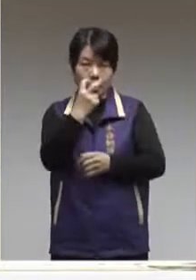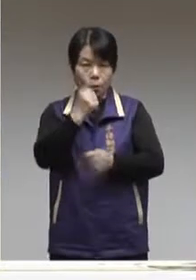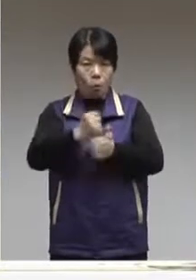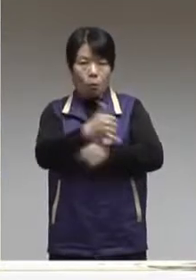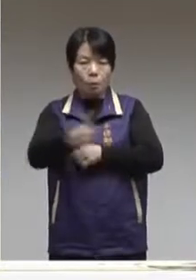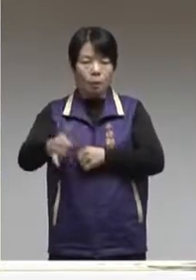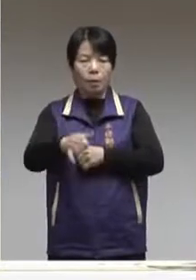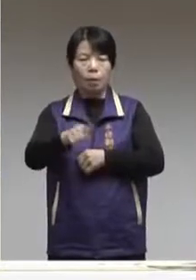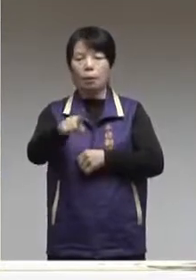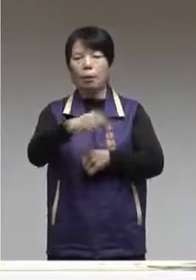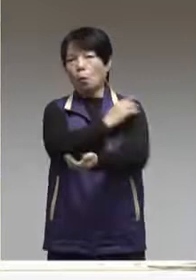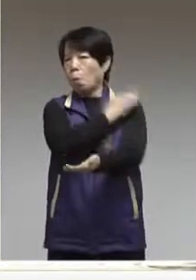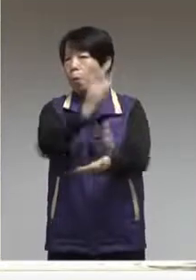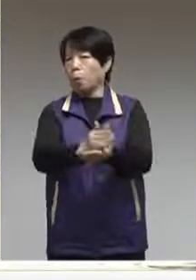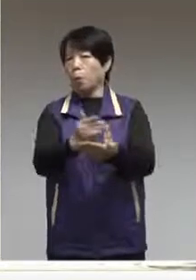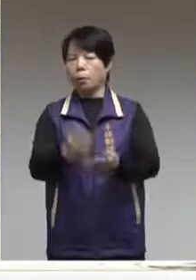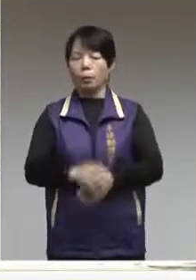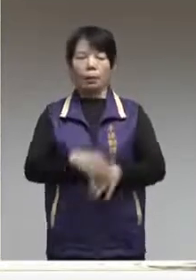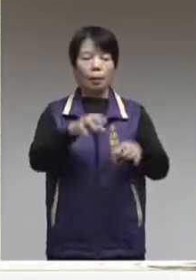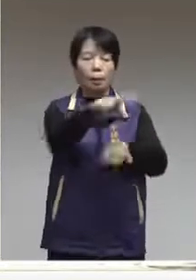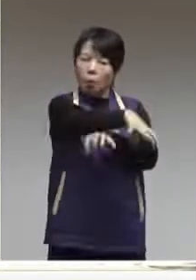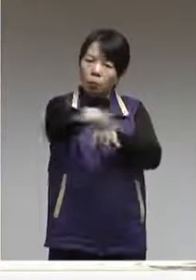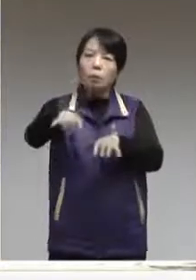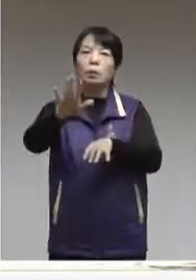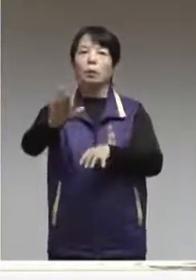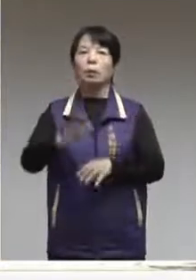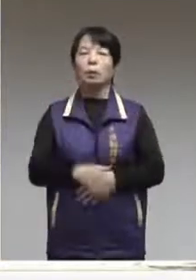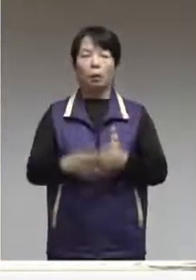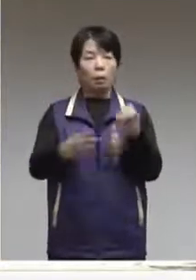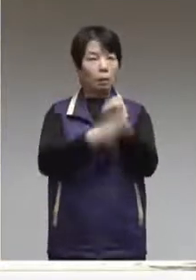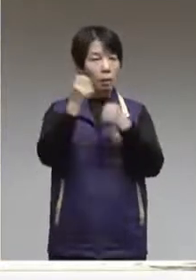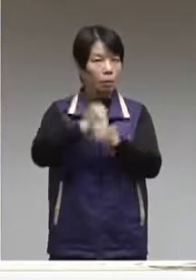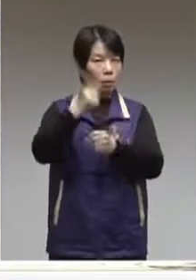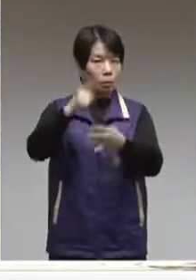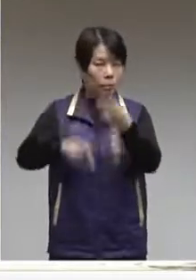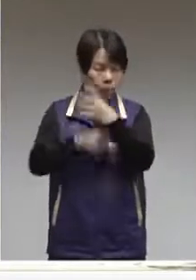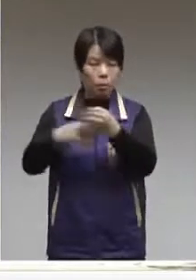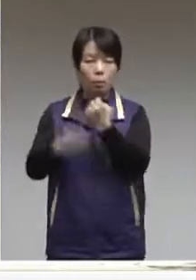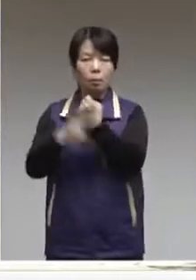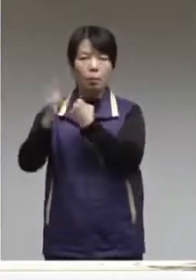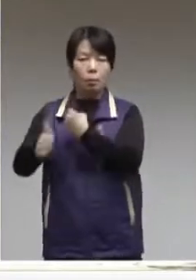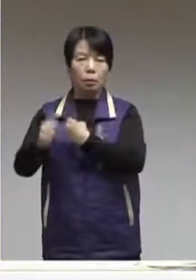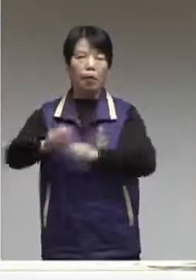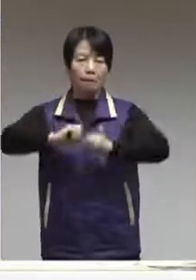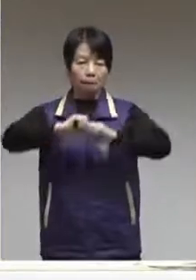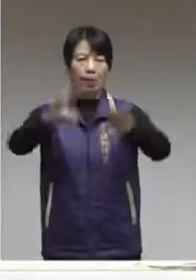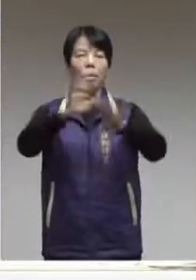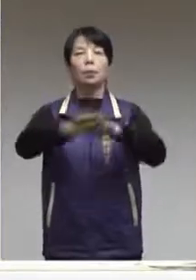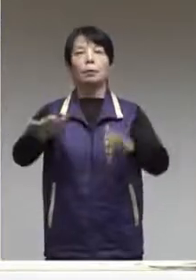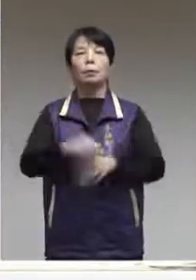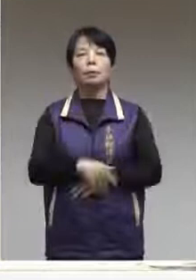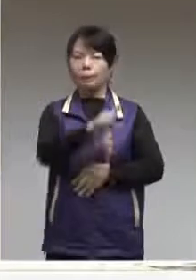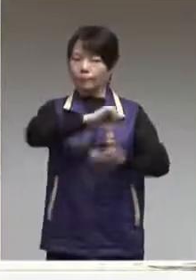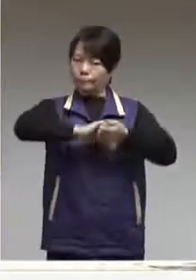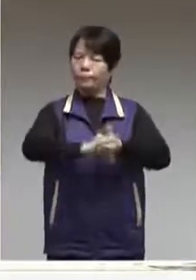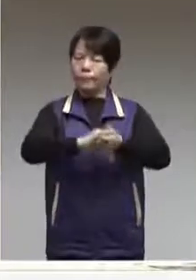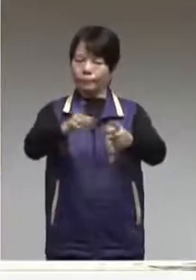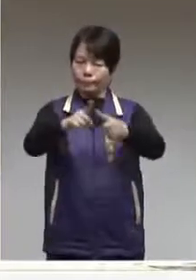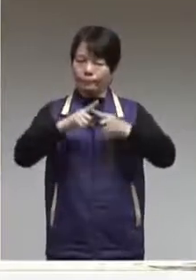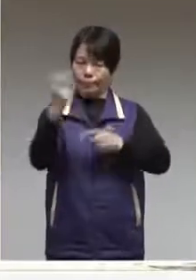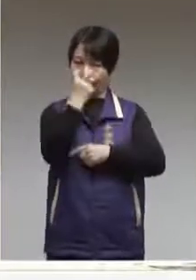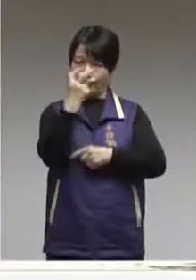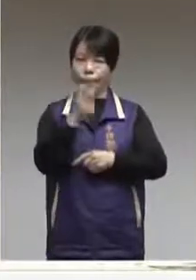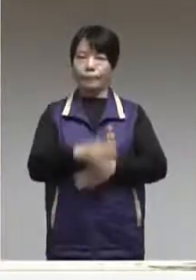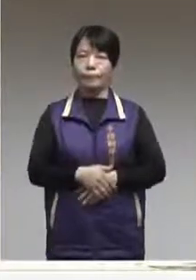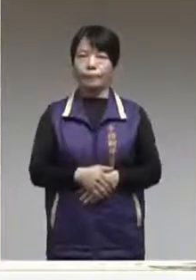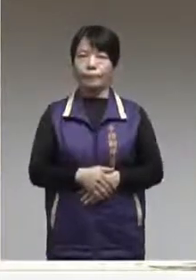有够，哦，啊，你地点啊，拢有，李干事来甲你通知，李长来甲你报告，所以拜托大家一定爱来，好，